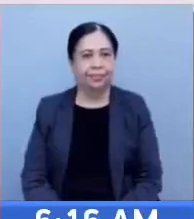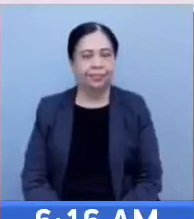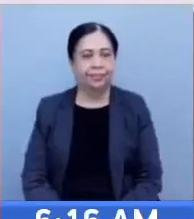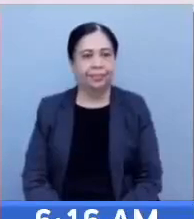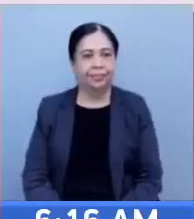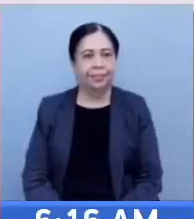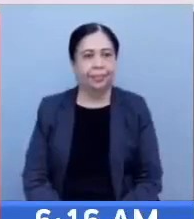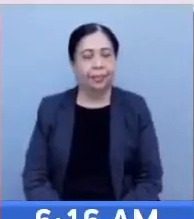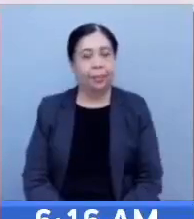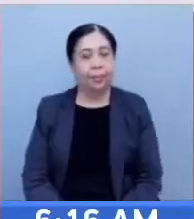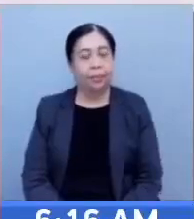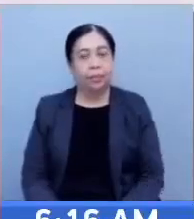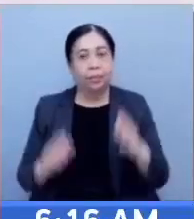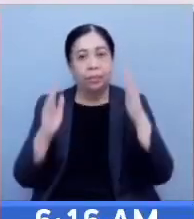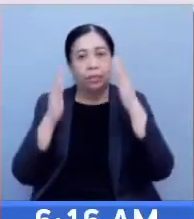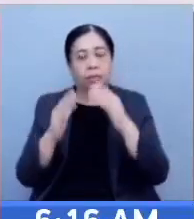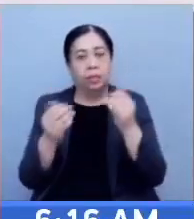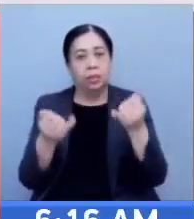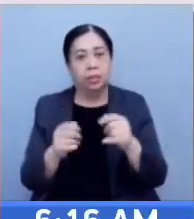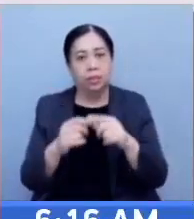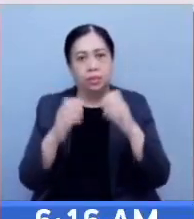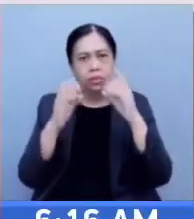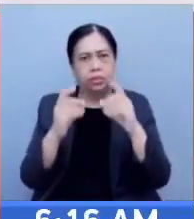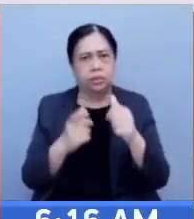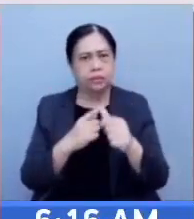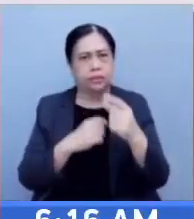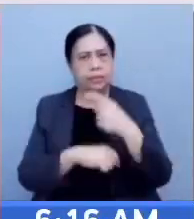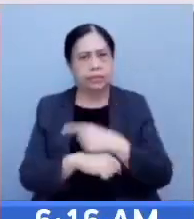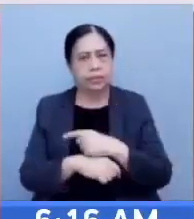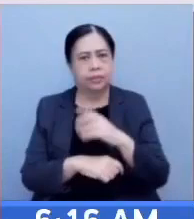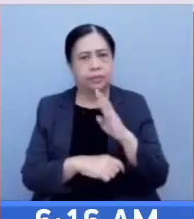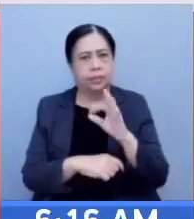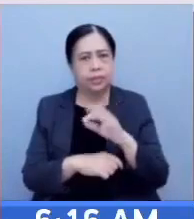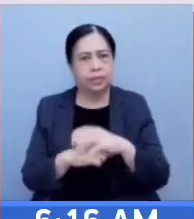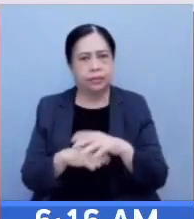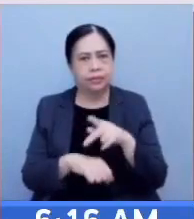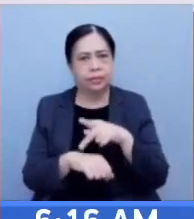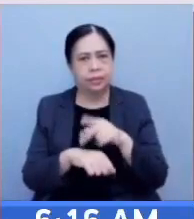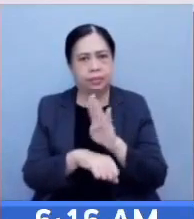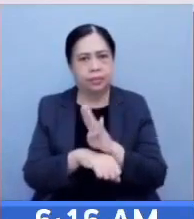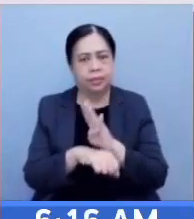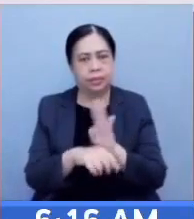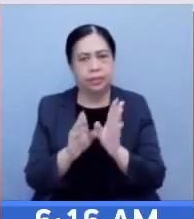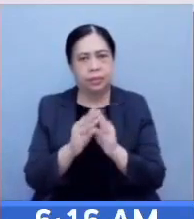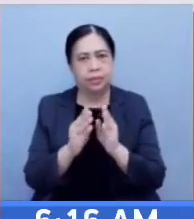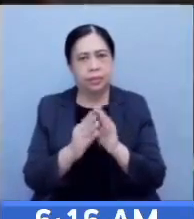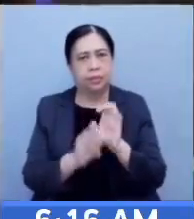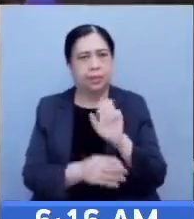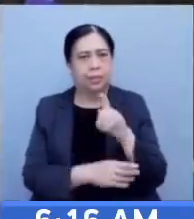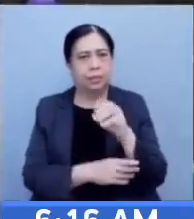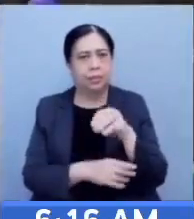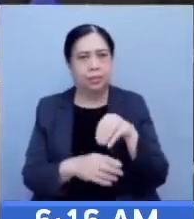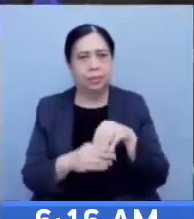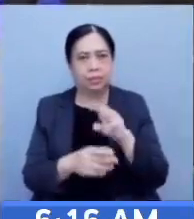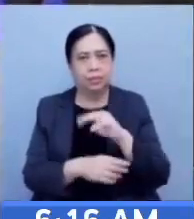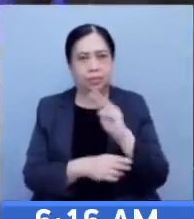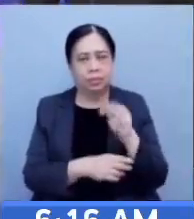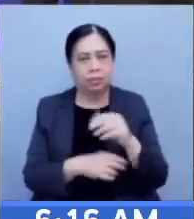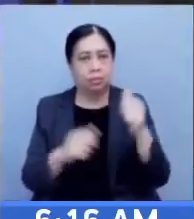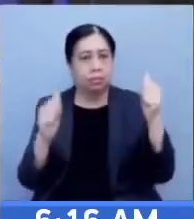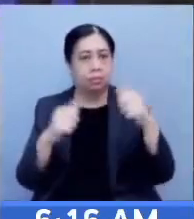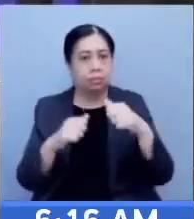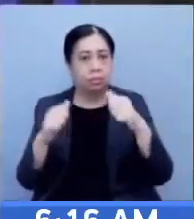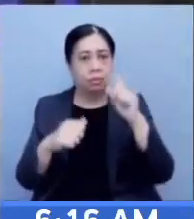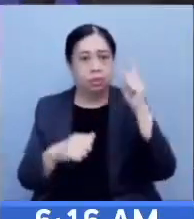Sumentro sa mga isyu sa edukasyon ang unang araw ng 49th Philippine Business Conference and Expo sa Maynila. Nagkasundo ang mga taga-gobyerno at